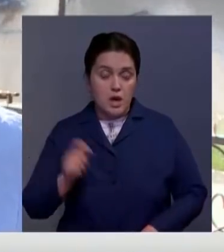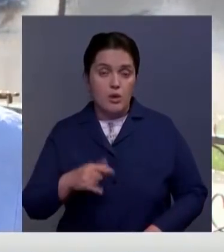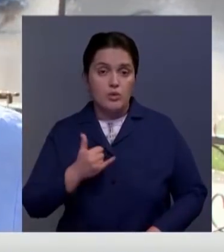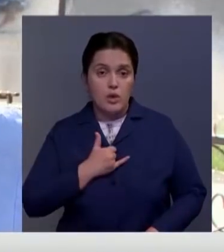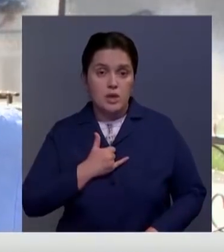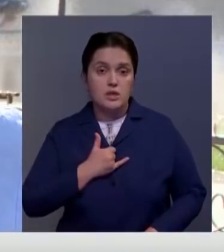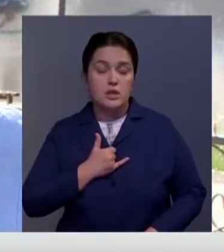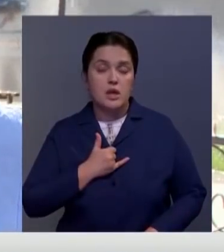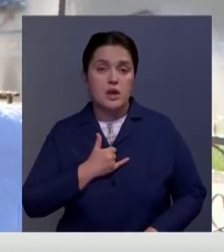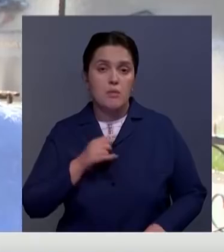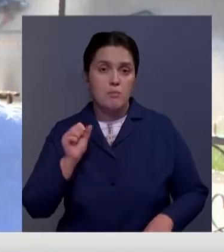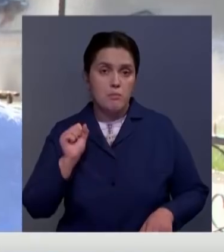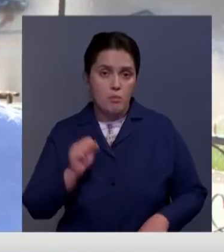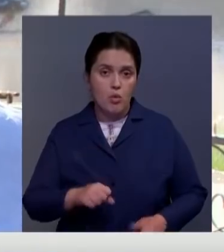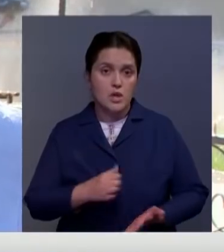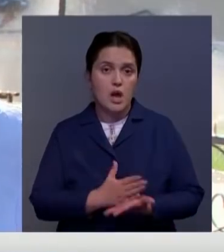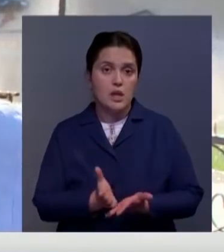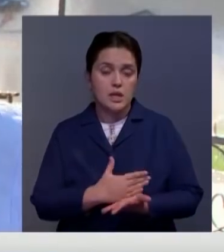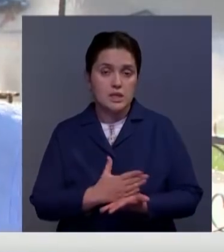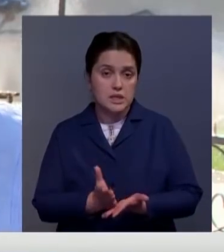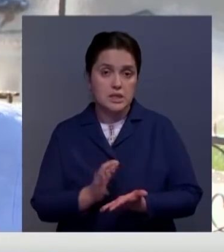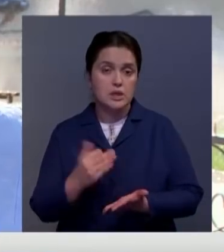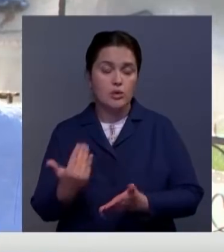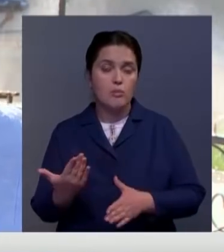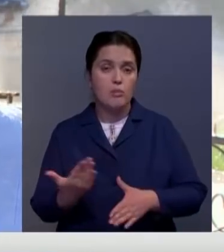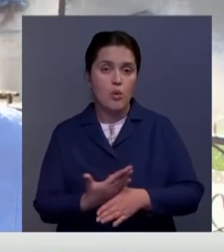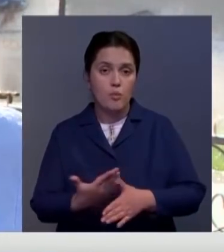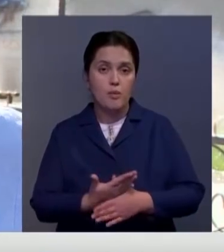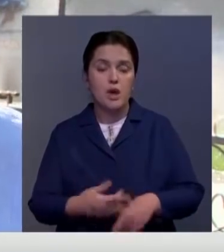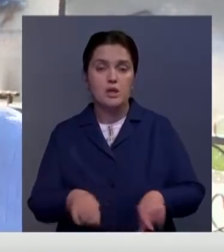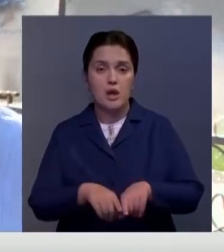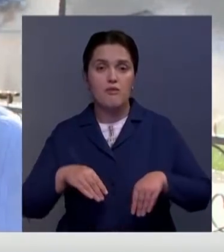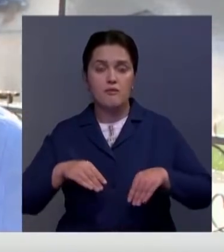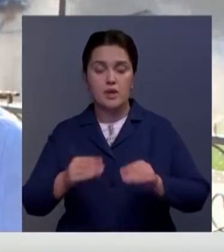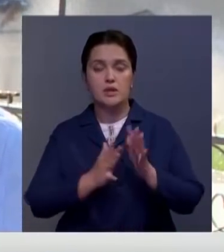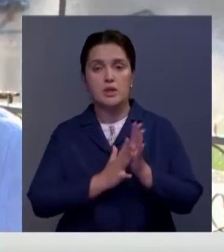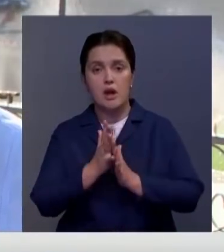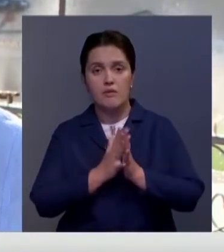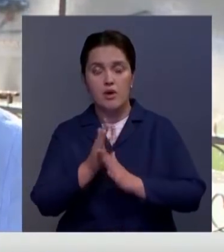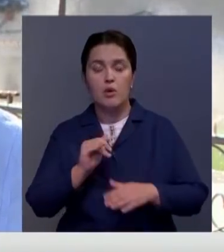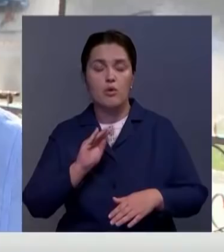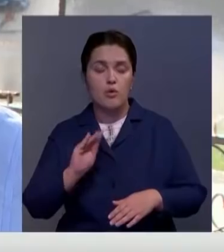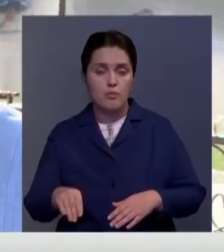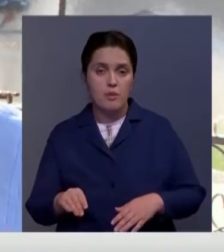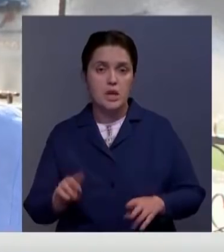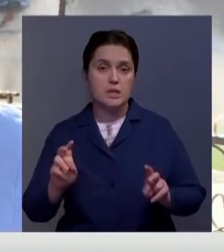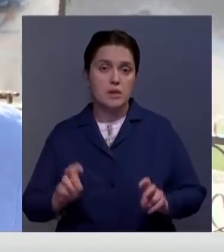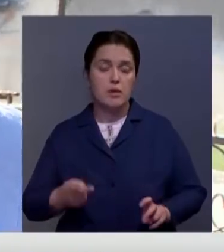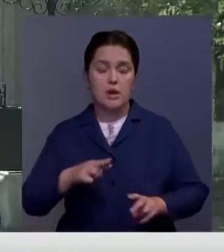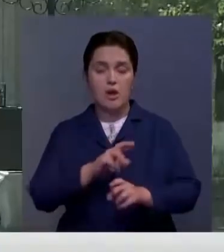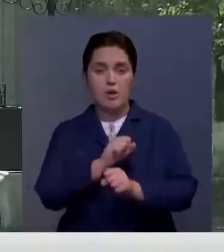район, могут ориентироваться с ее помощью. Также здесь высажен газон и установлены скамейки для